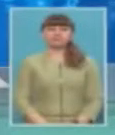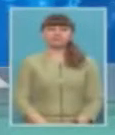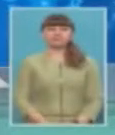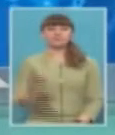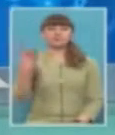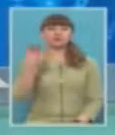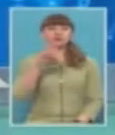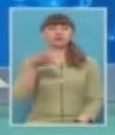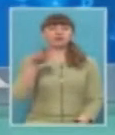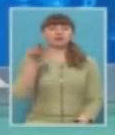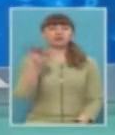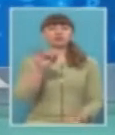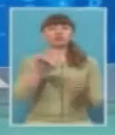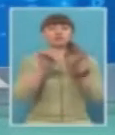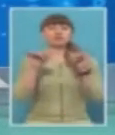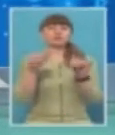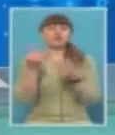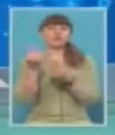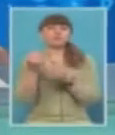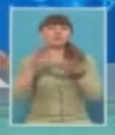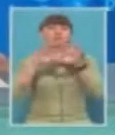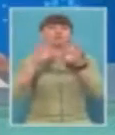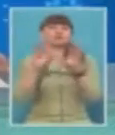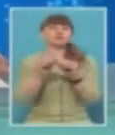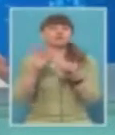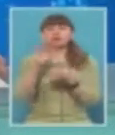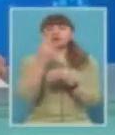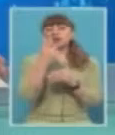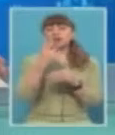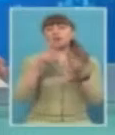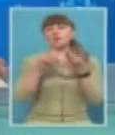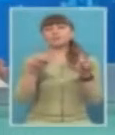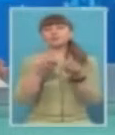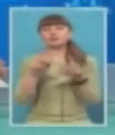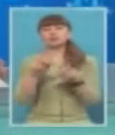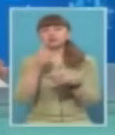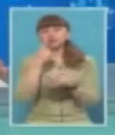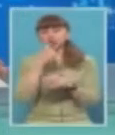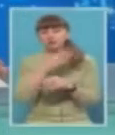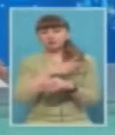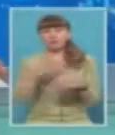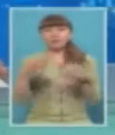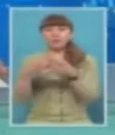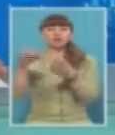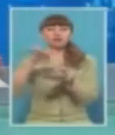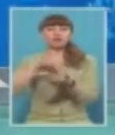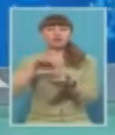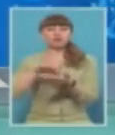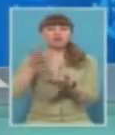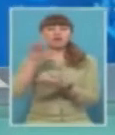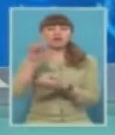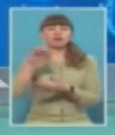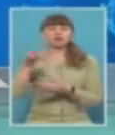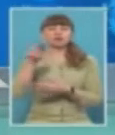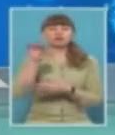ИРЖ увеличивает объем финансирования социальных проектов. Накануне представители евразийской группы, группа компаний, в которую входит крупнейшее